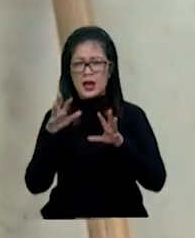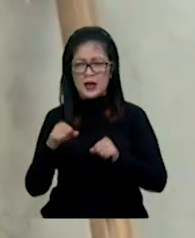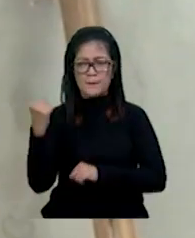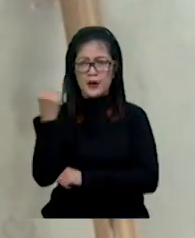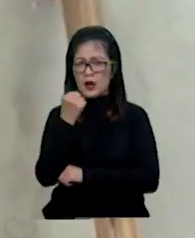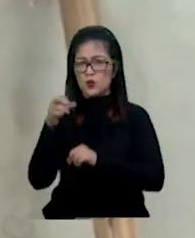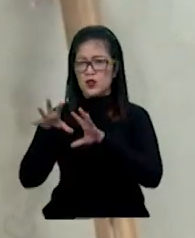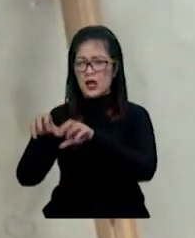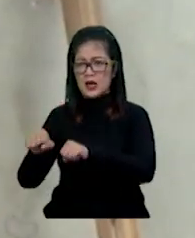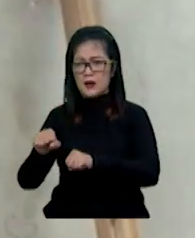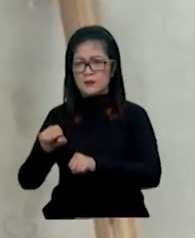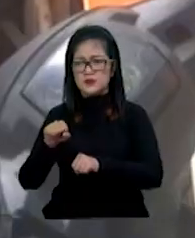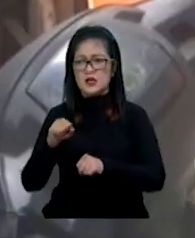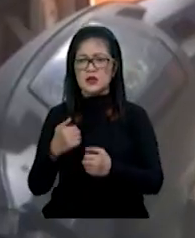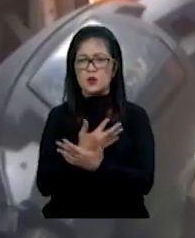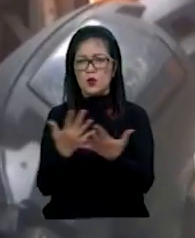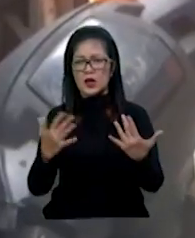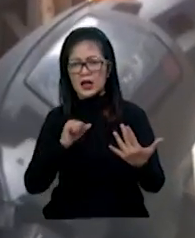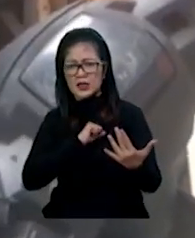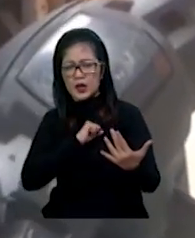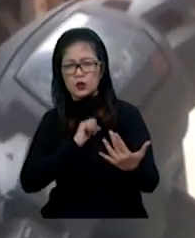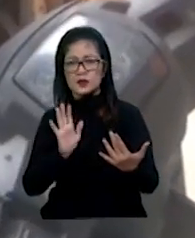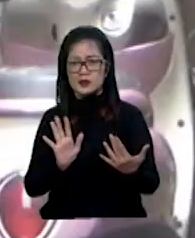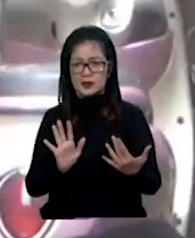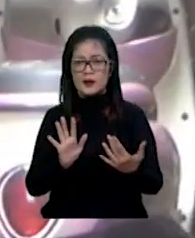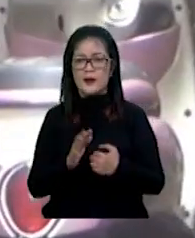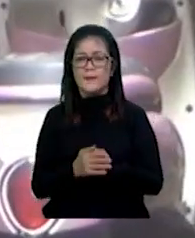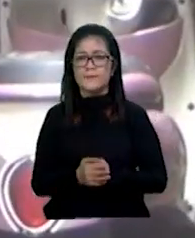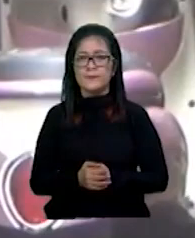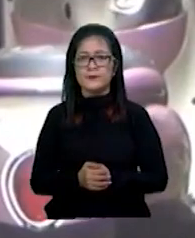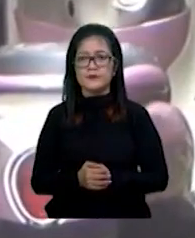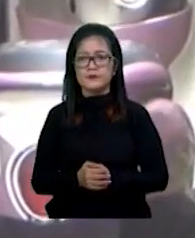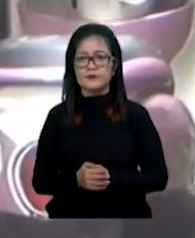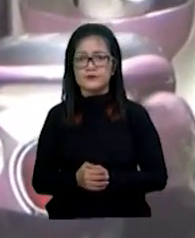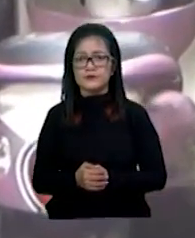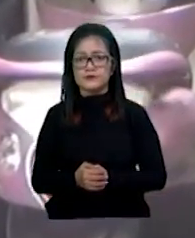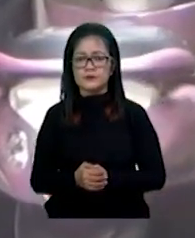tidak meresahkan warga. Dari Jakarta, Helmi Sajangpati, iNews, melaporkan.